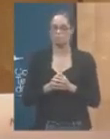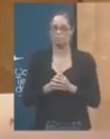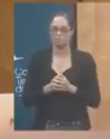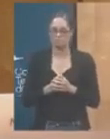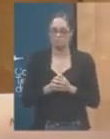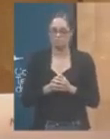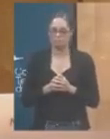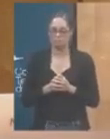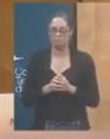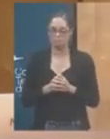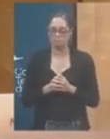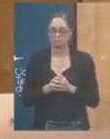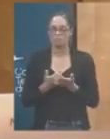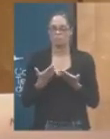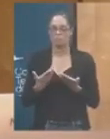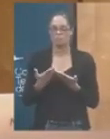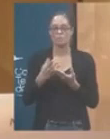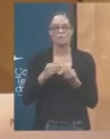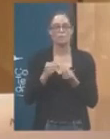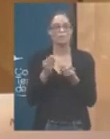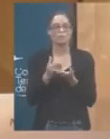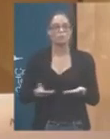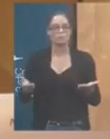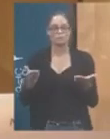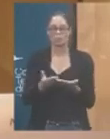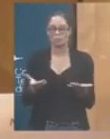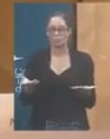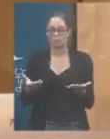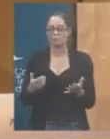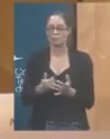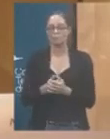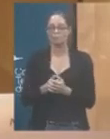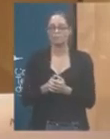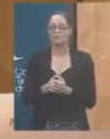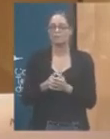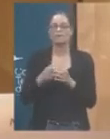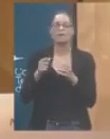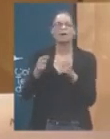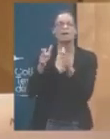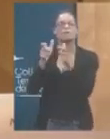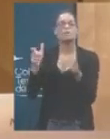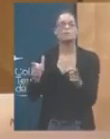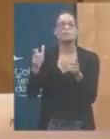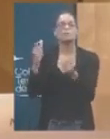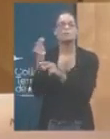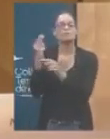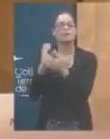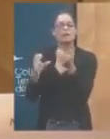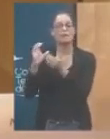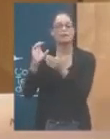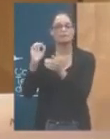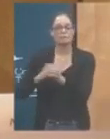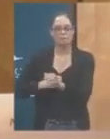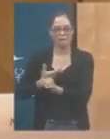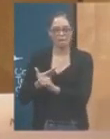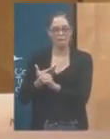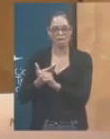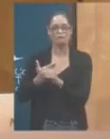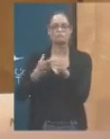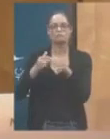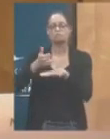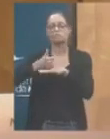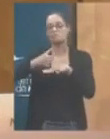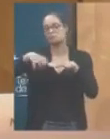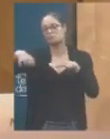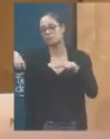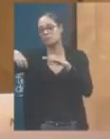J'ajoute les circonstances. Alors il faut que l'on se rappelle que le campus caribéen des Arts est un des satellites. Il a